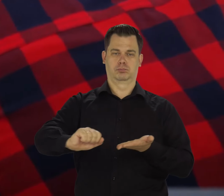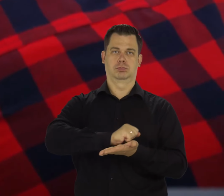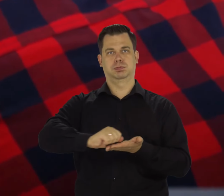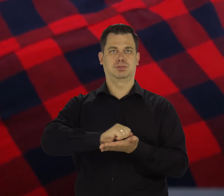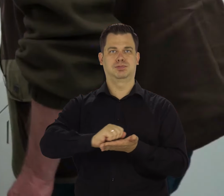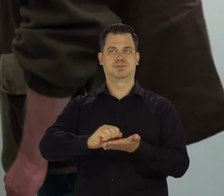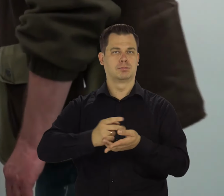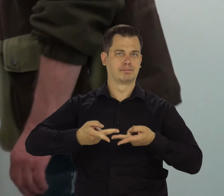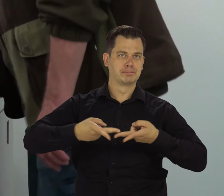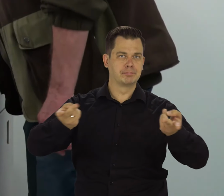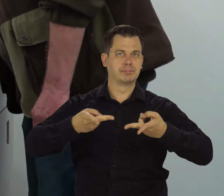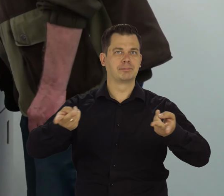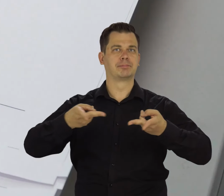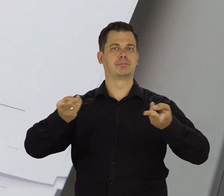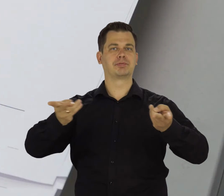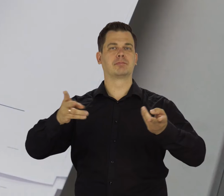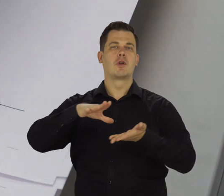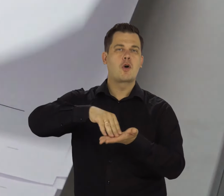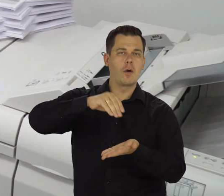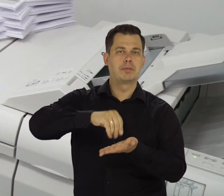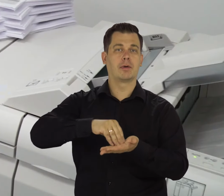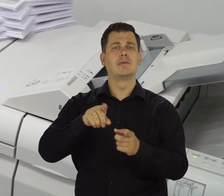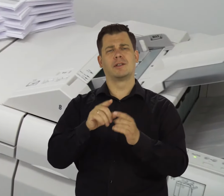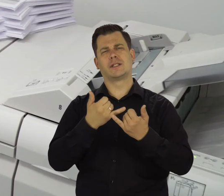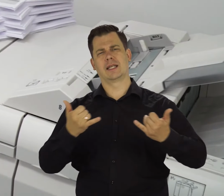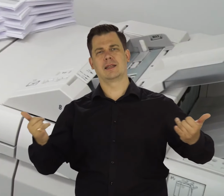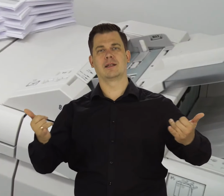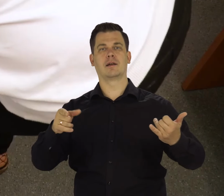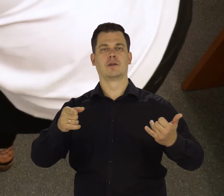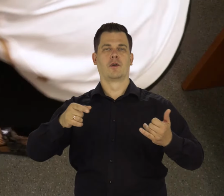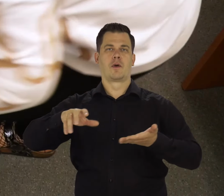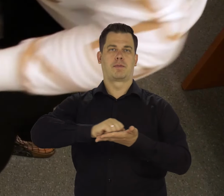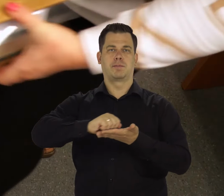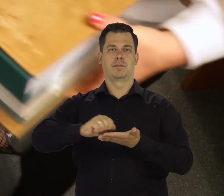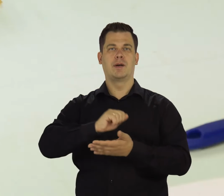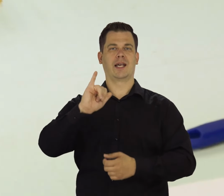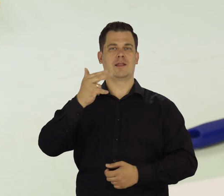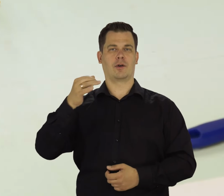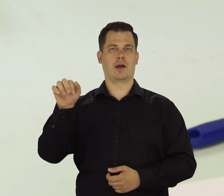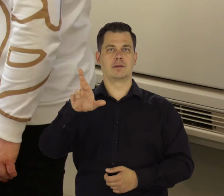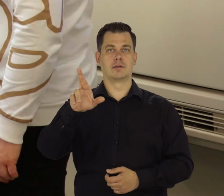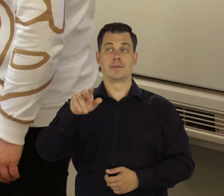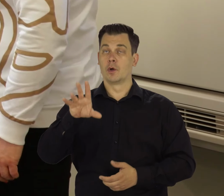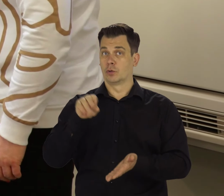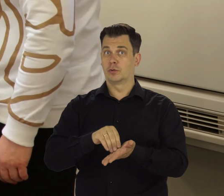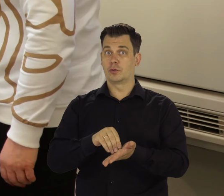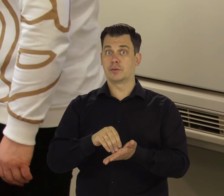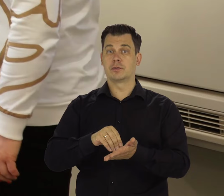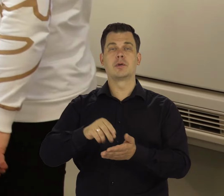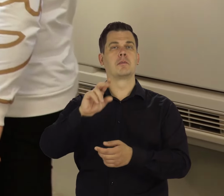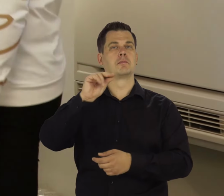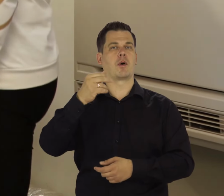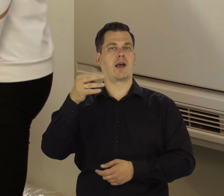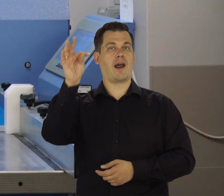i oddziałów okręgowych w zakresie usług cyfrowego drukowania, kopiowania oraz wykonywania prac introligatorskich. Zespół